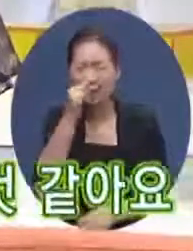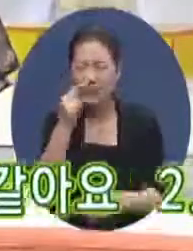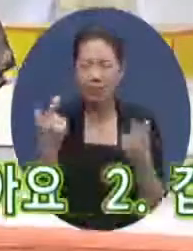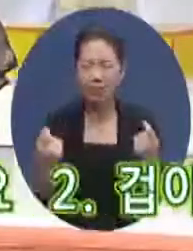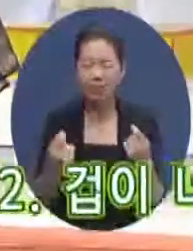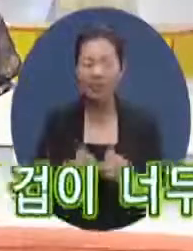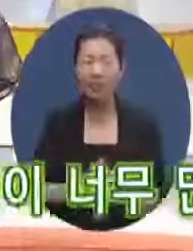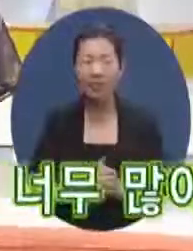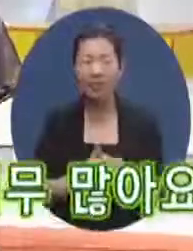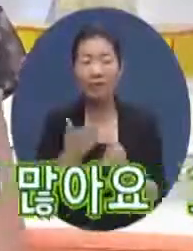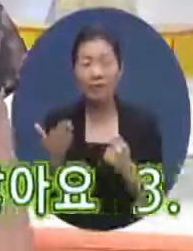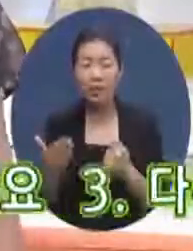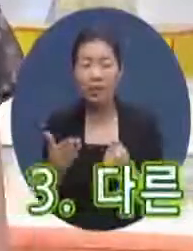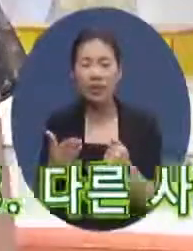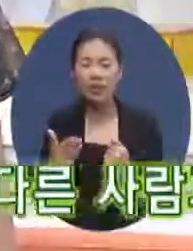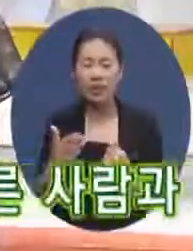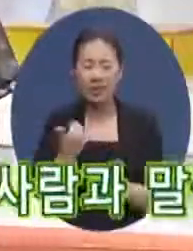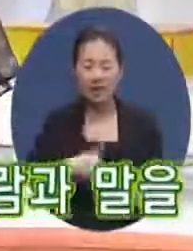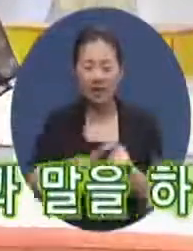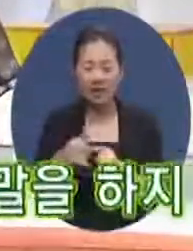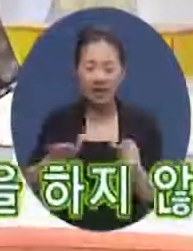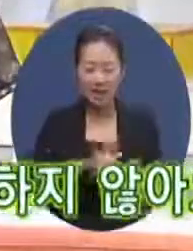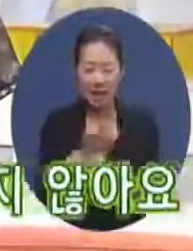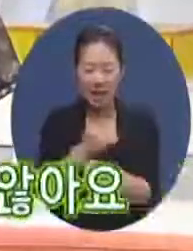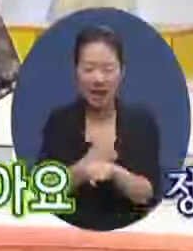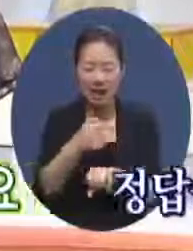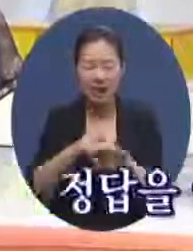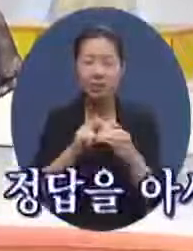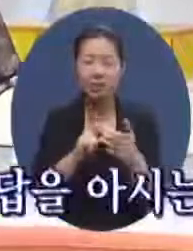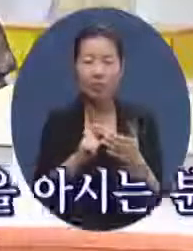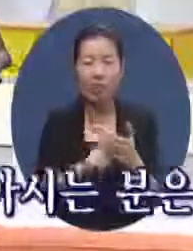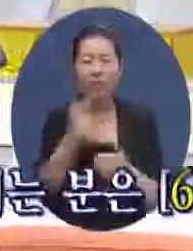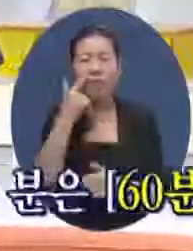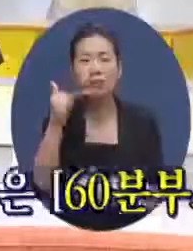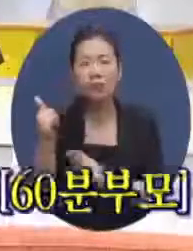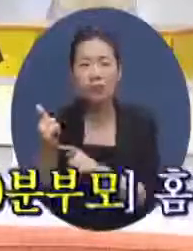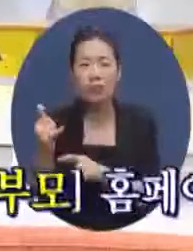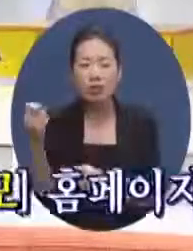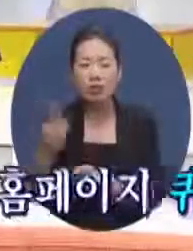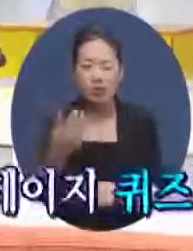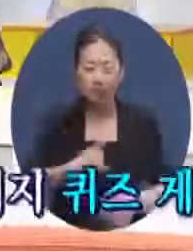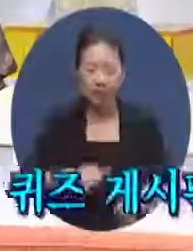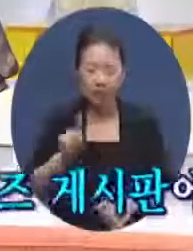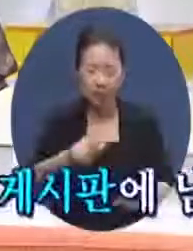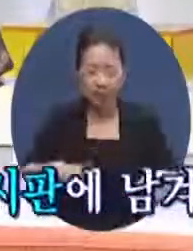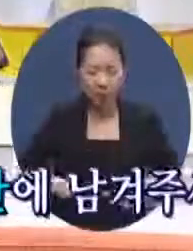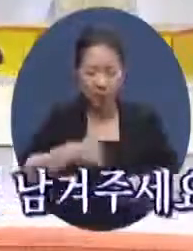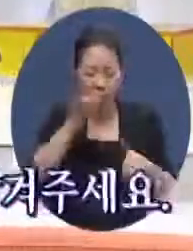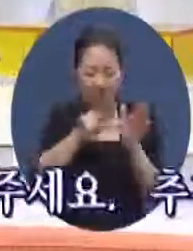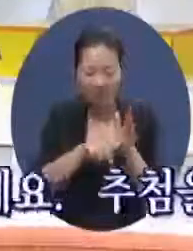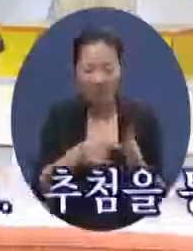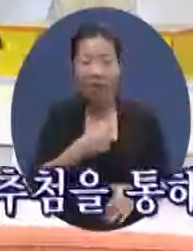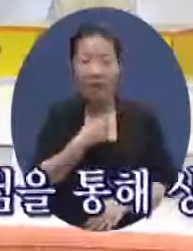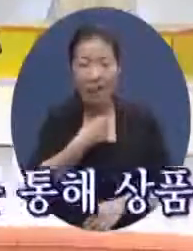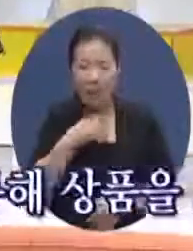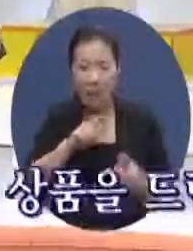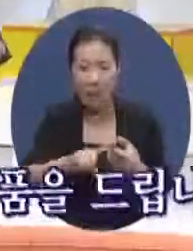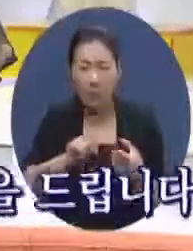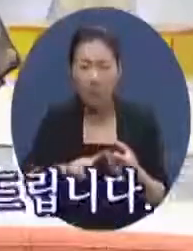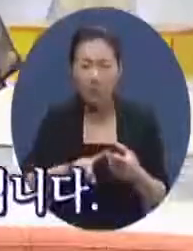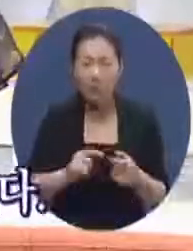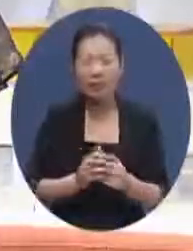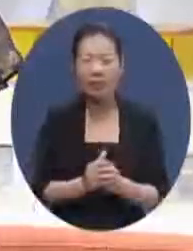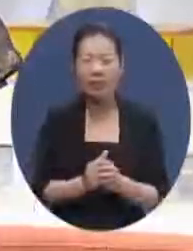못하세요. 그래서 그러니까 자녀를 사랑하는 부모란 아이가 뭔가 필요할 때 어떤 욕구가 좀